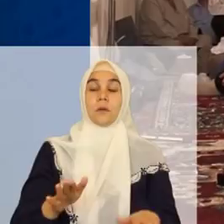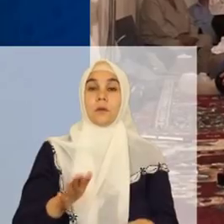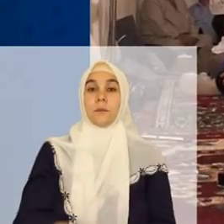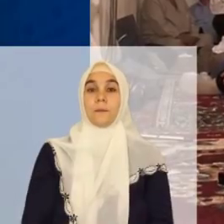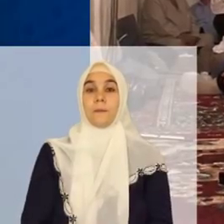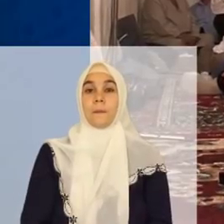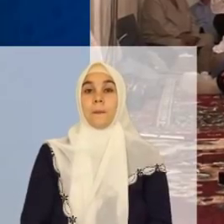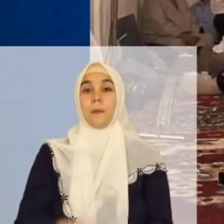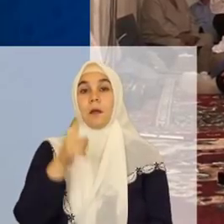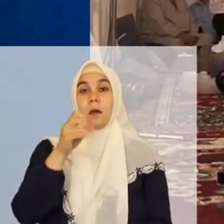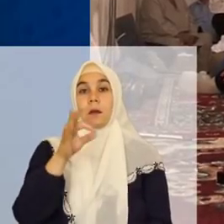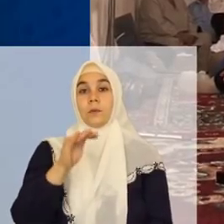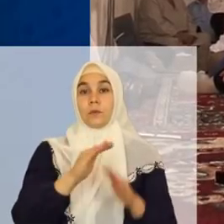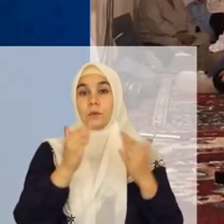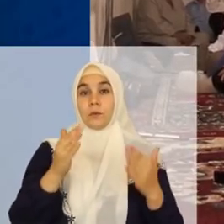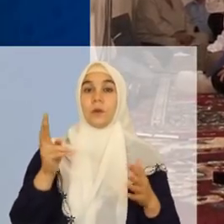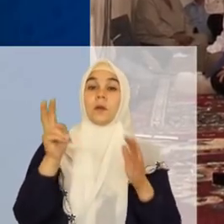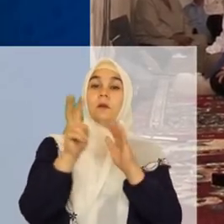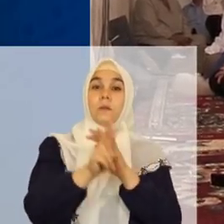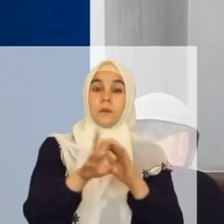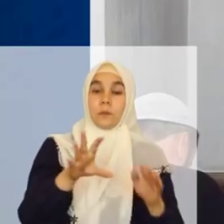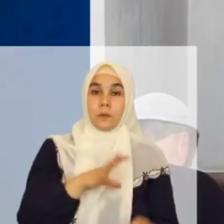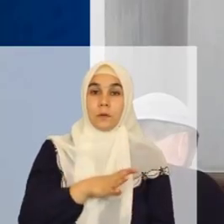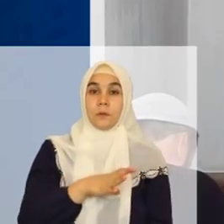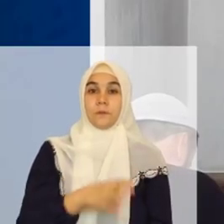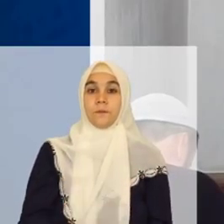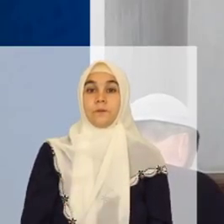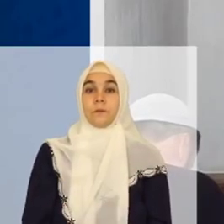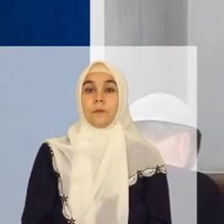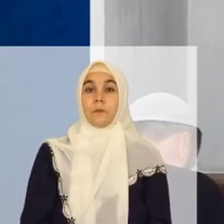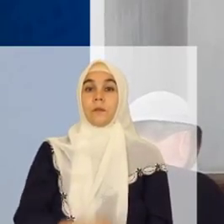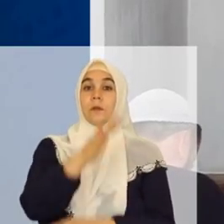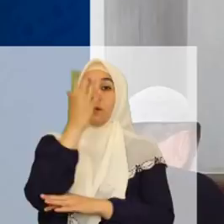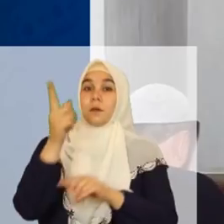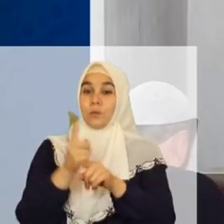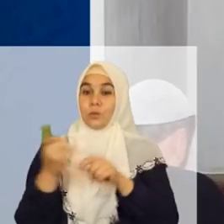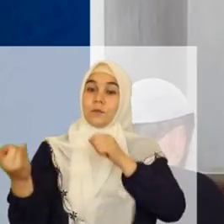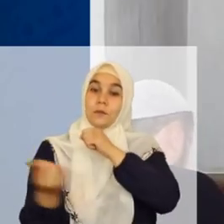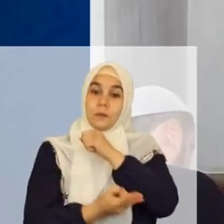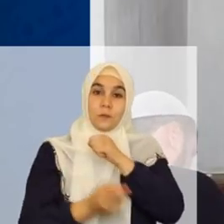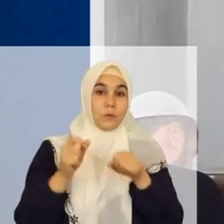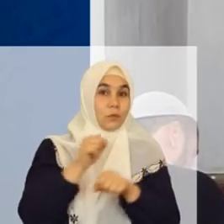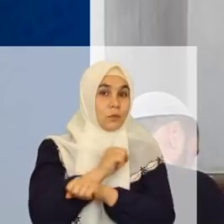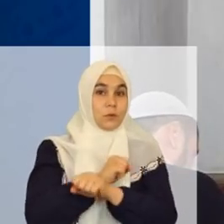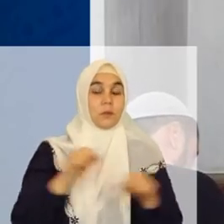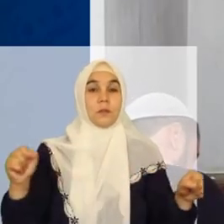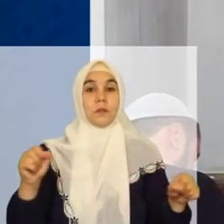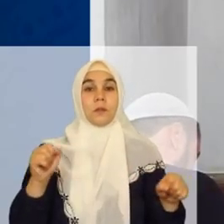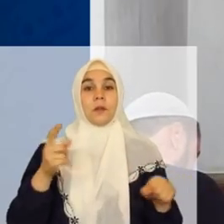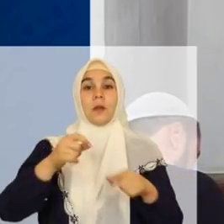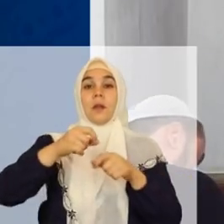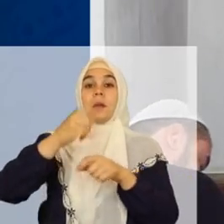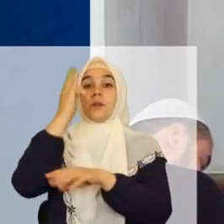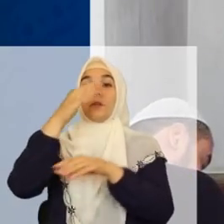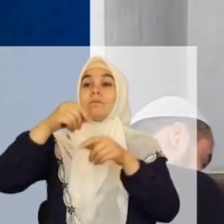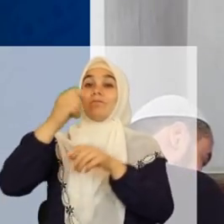Haram-i sharifni hududiga kirgandan keyin daraxt kesish mumkin emas. Daraxtning